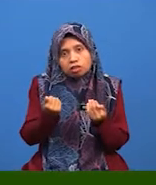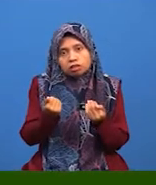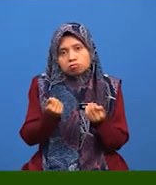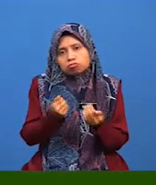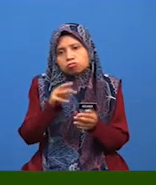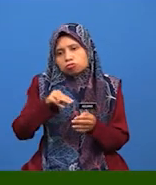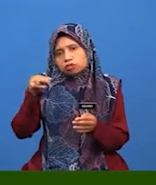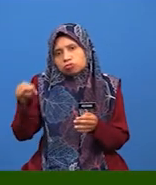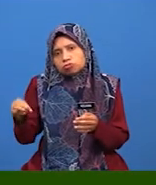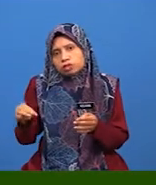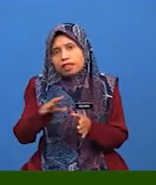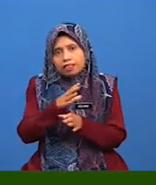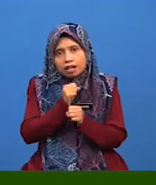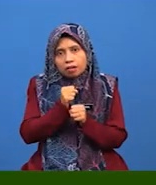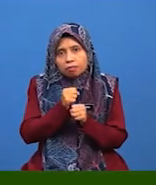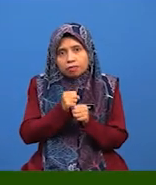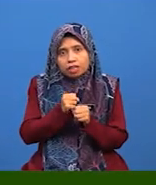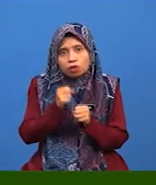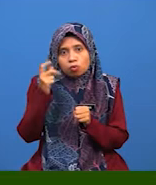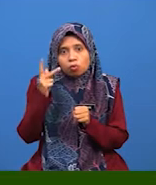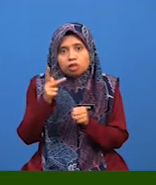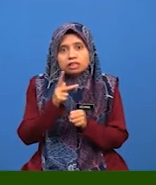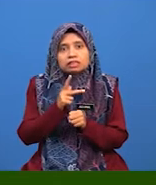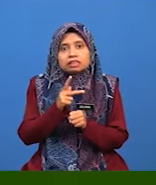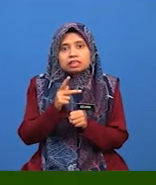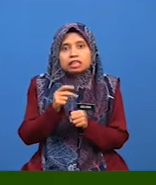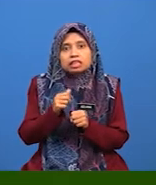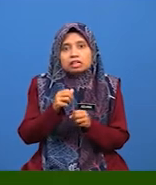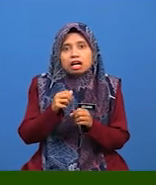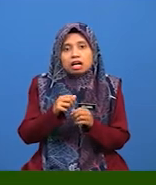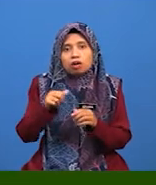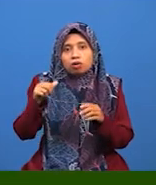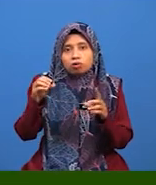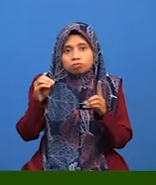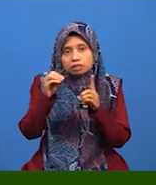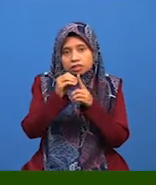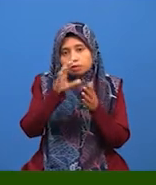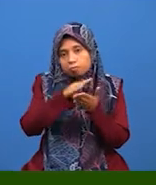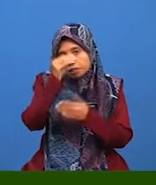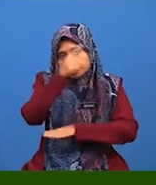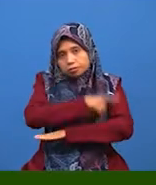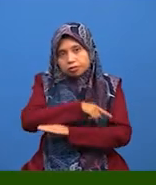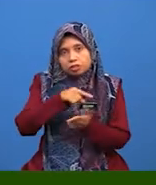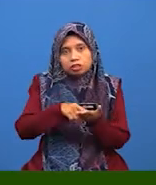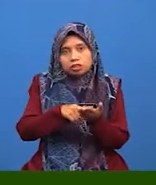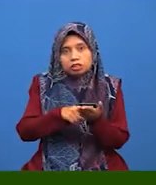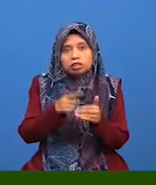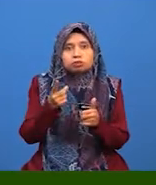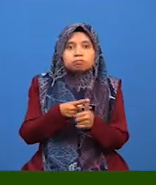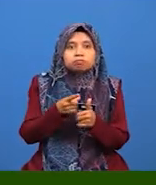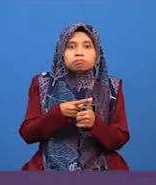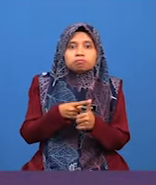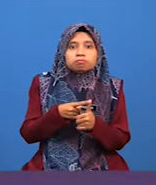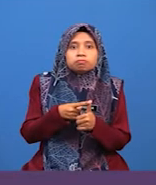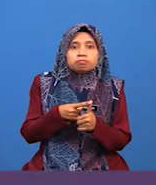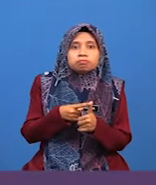berharap murid-murid dapat menguasai objektif pembelajaran pada hari ini, iaitu